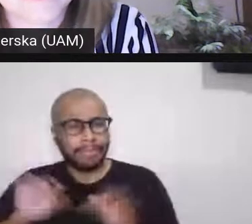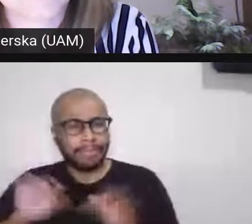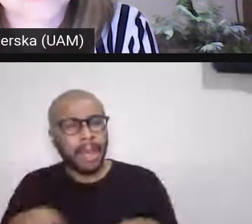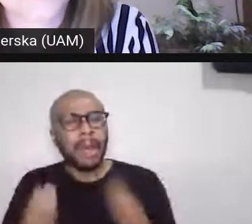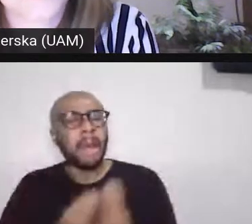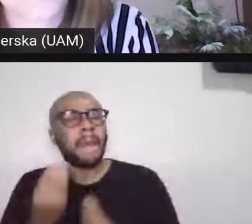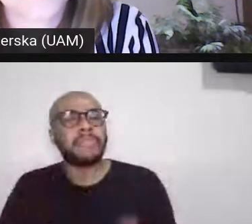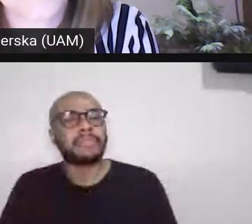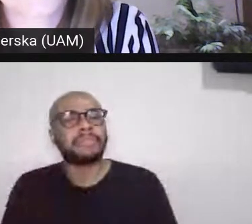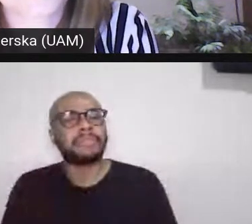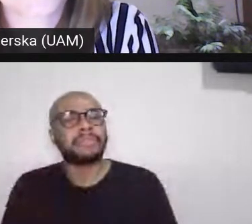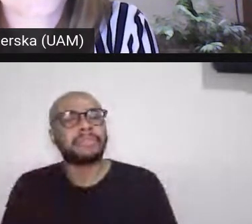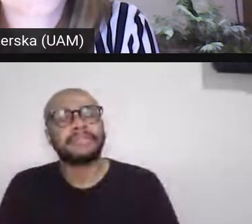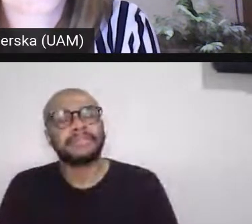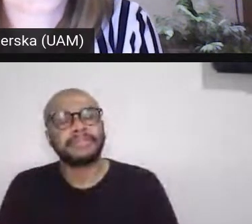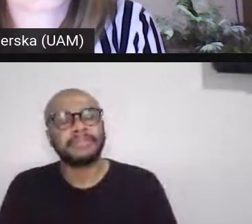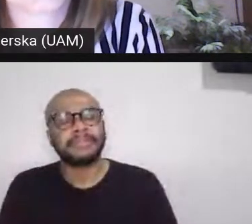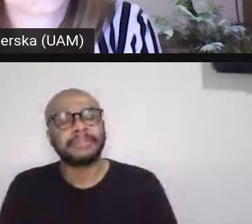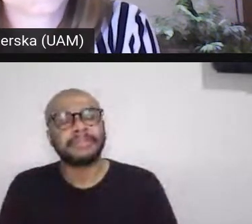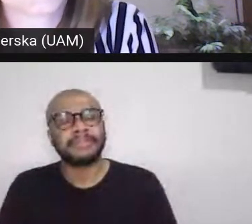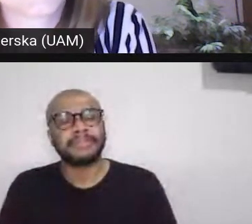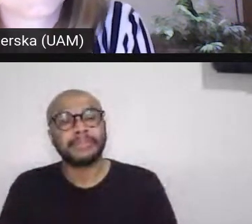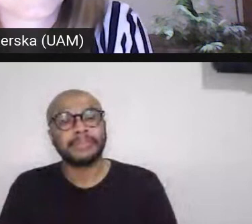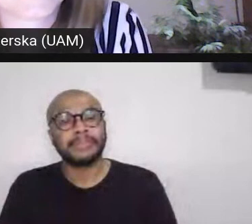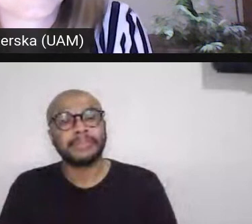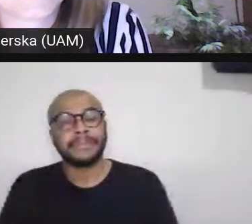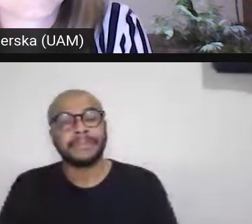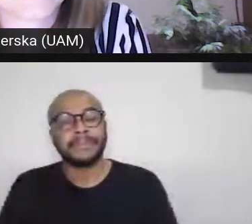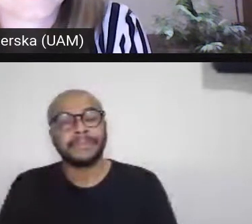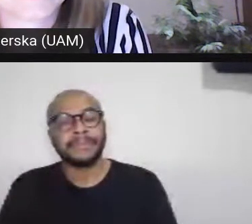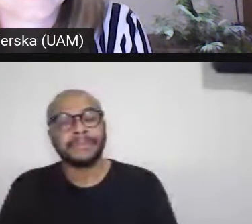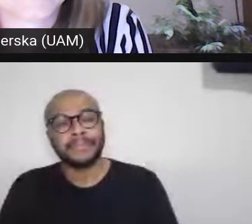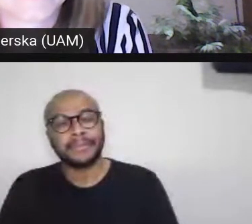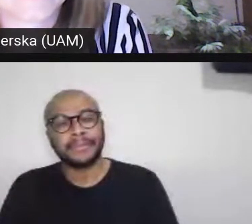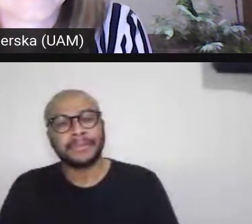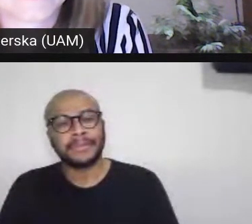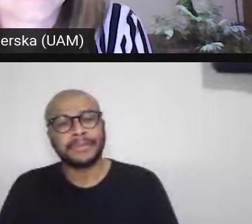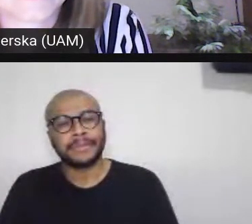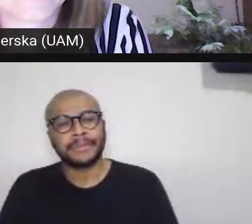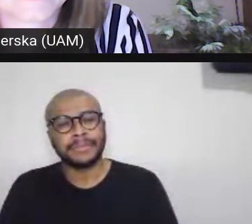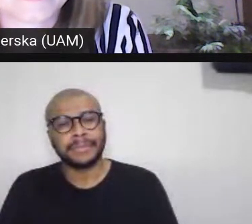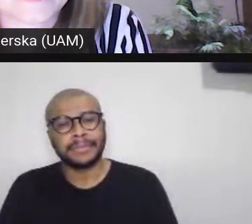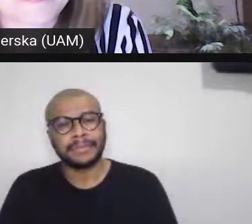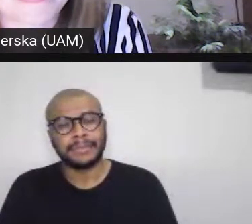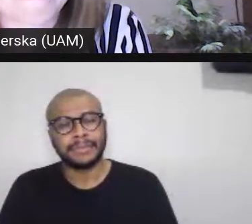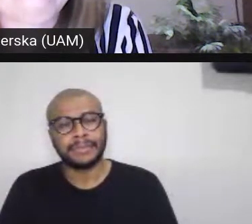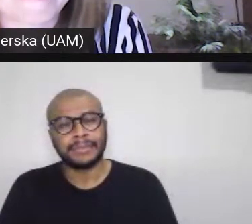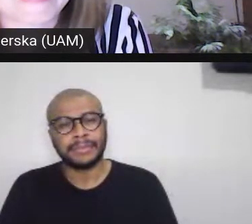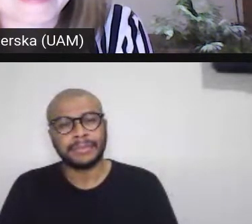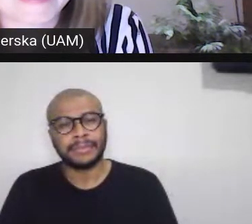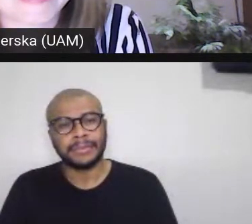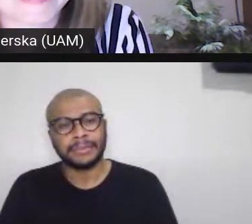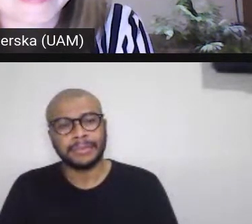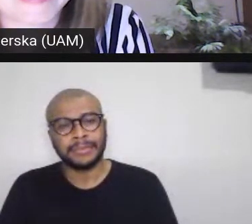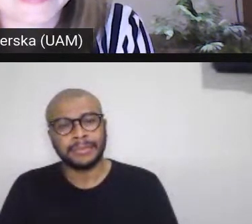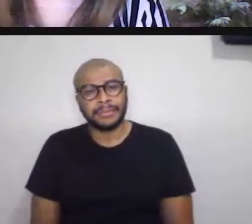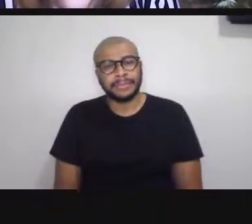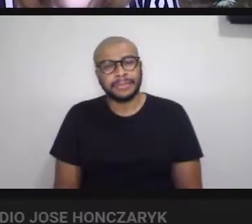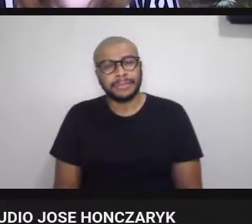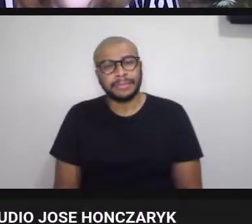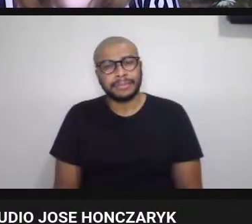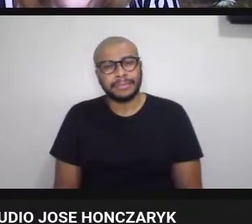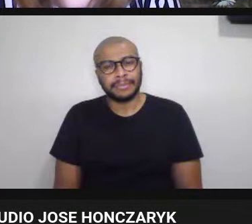pyta... Powiedziano mu, że Honcharek oznacza osobę, która zajmuje się ceramiką, która wyrabia ceramikę. Pyta się, czy to